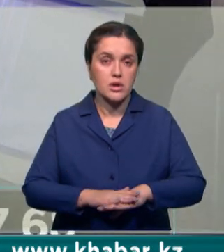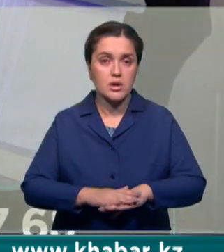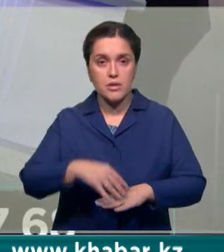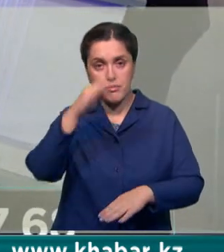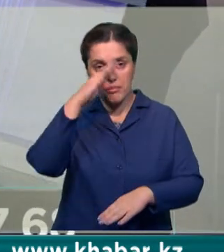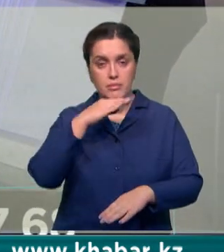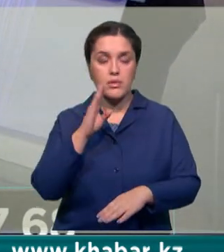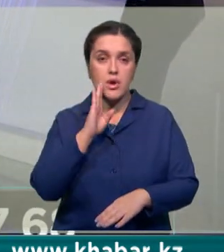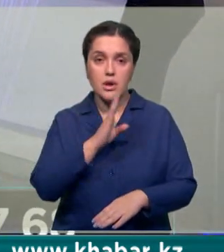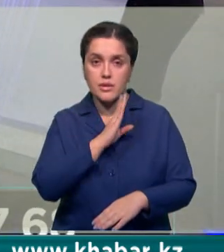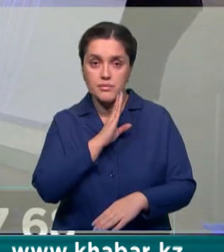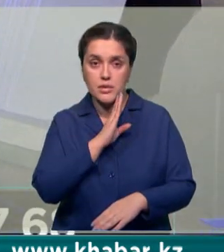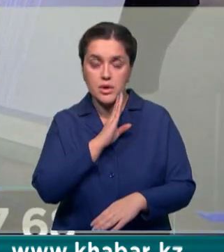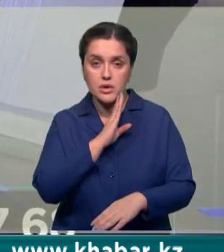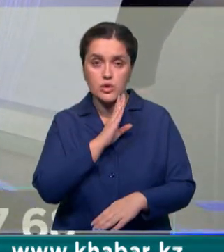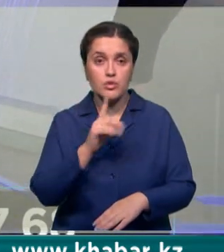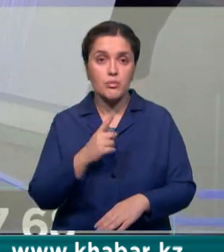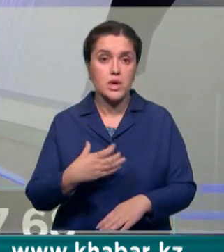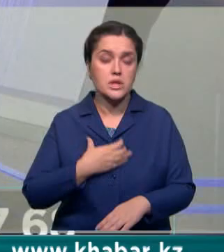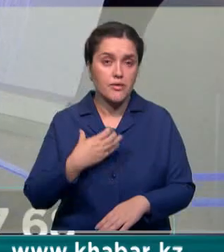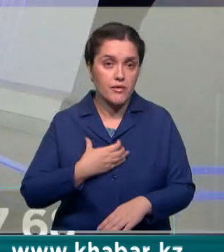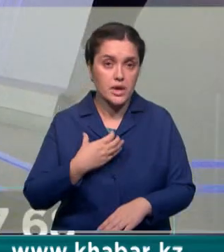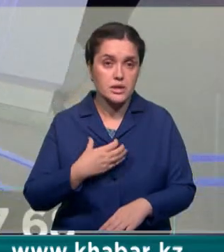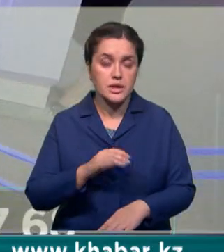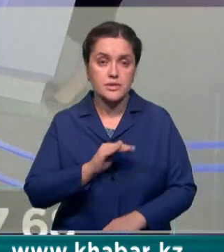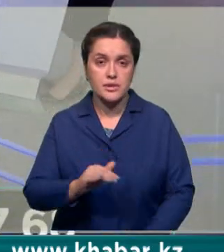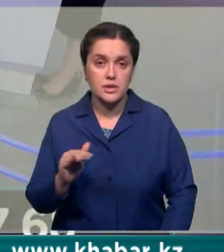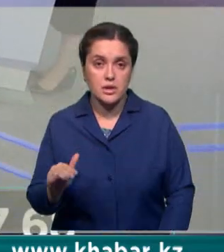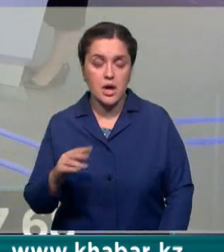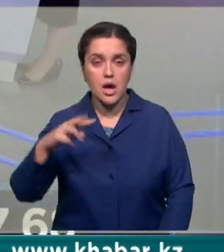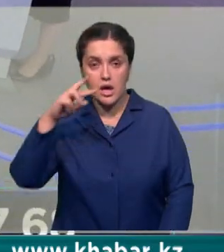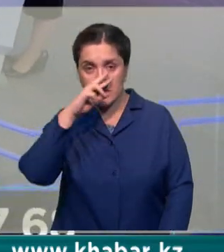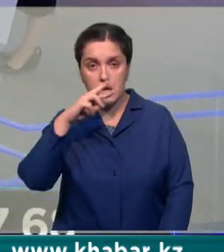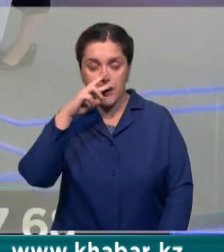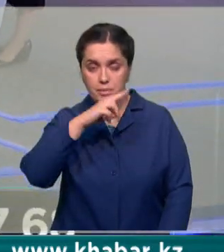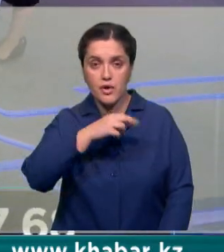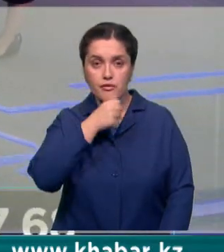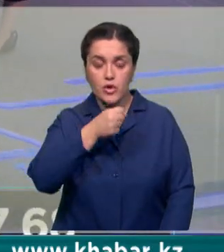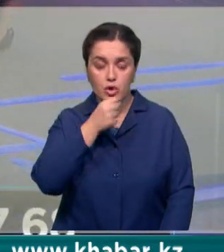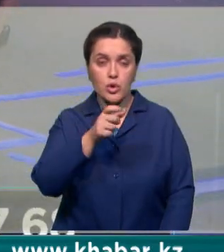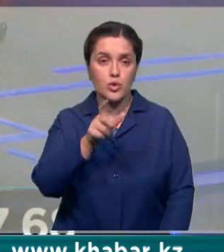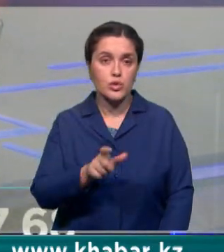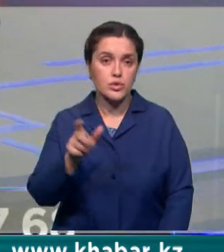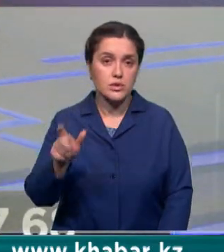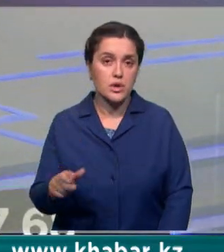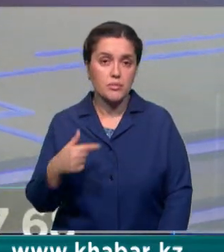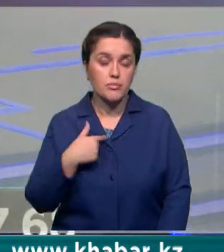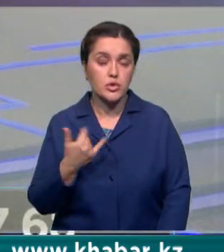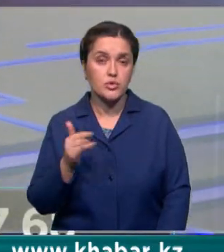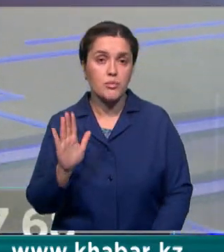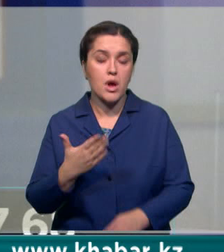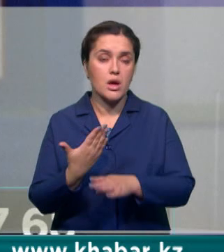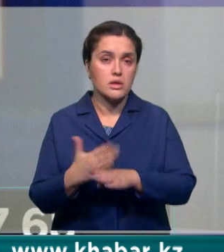родителей. И чтобы застраховать детей от ошибок взрослых людей, мы решили вывести эту